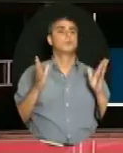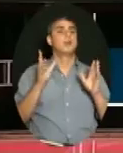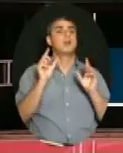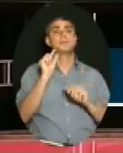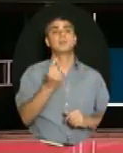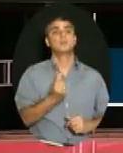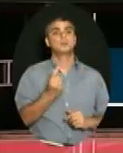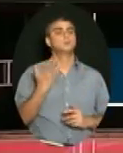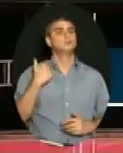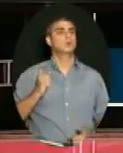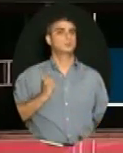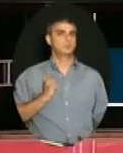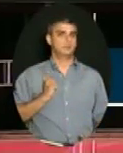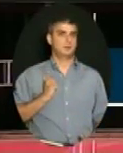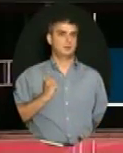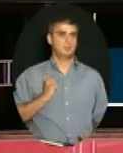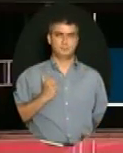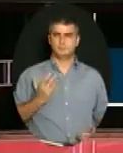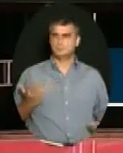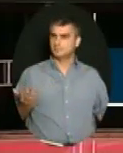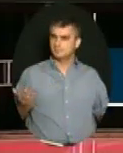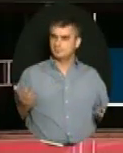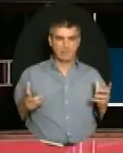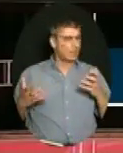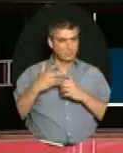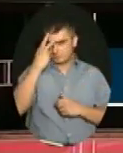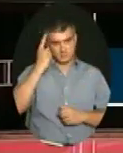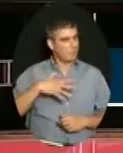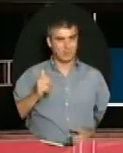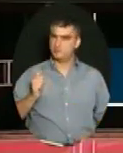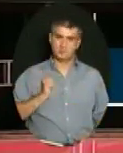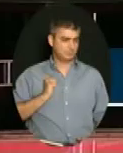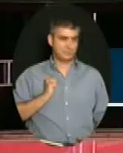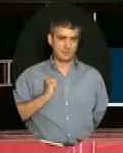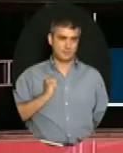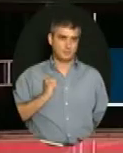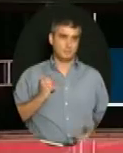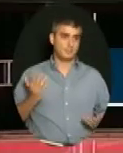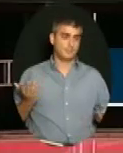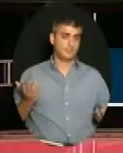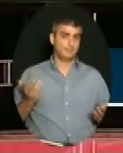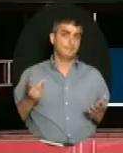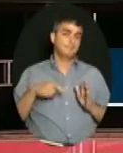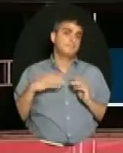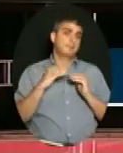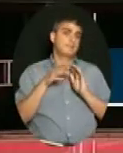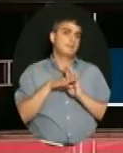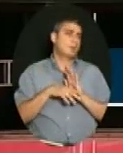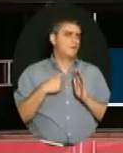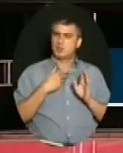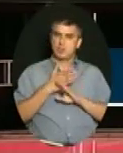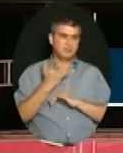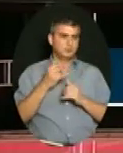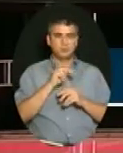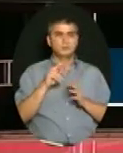מיעוטים ששרתו בצבא. עכשיו, האוכלוסייה הערבית איננה משרתת בצבא, מכוח החוק, ואני לא נכנס